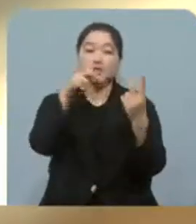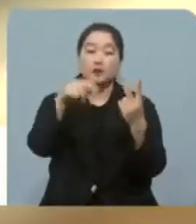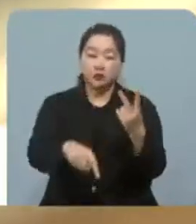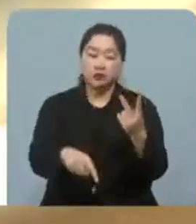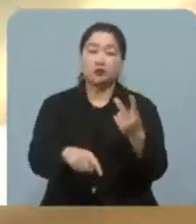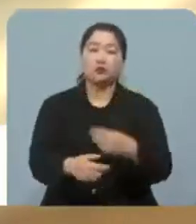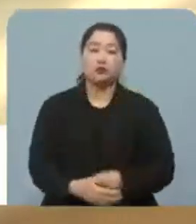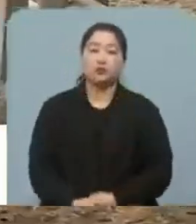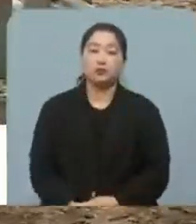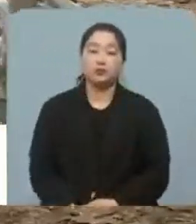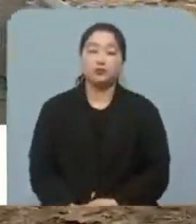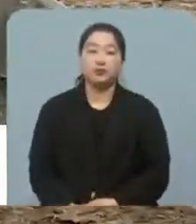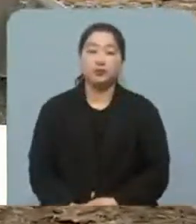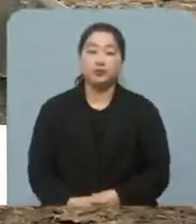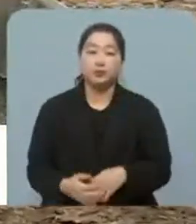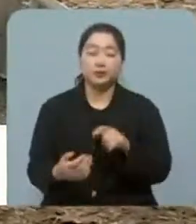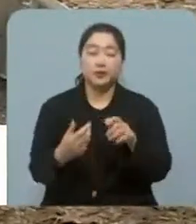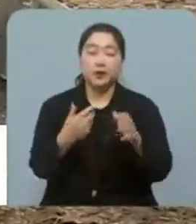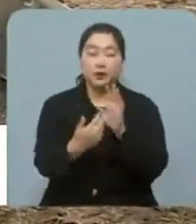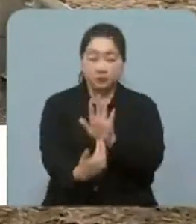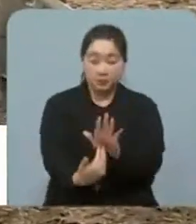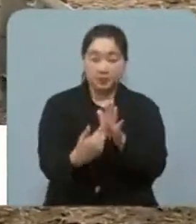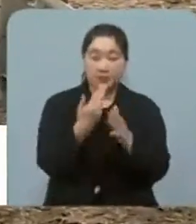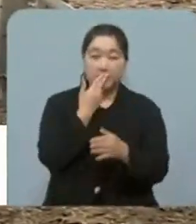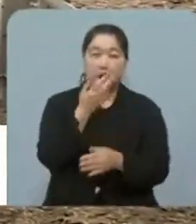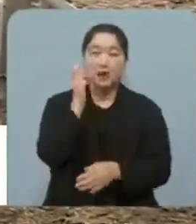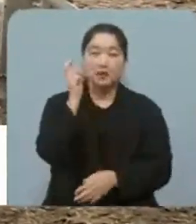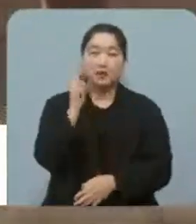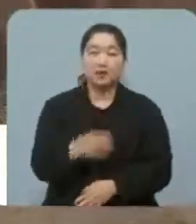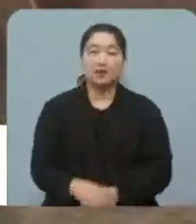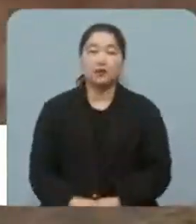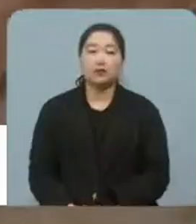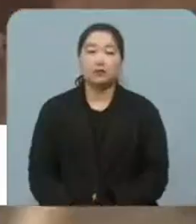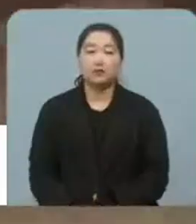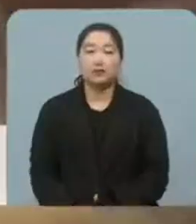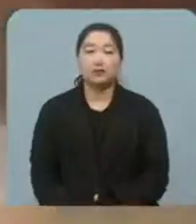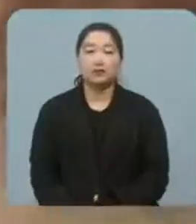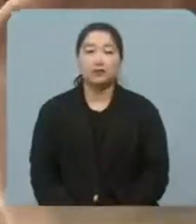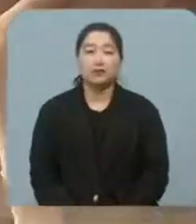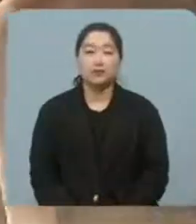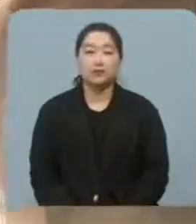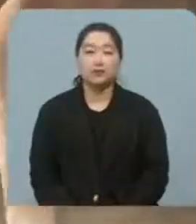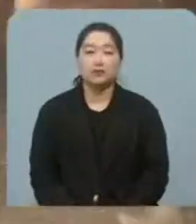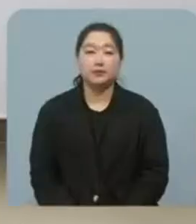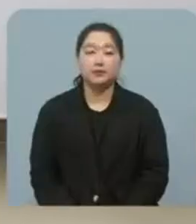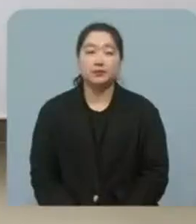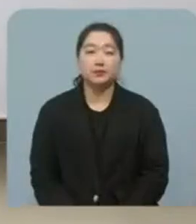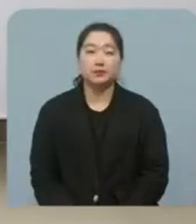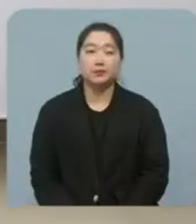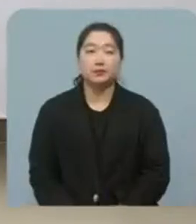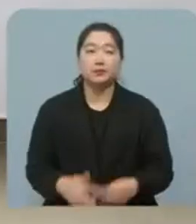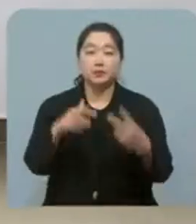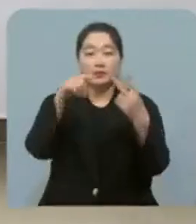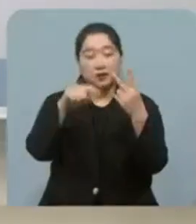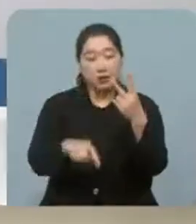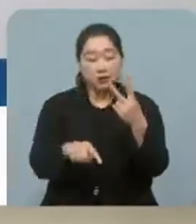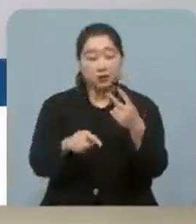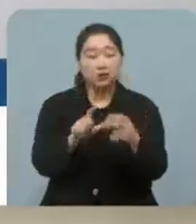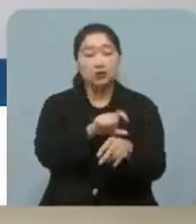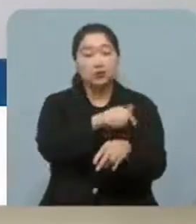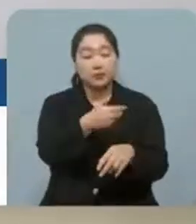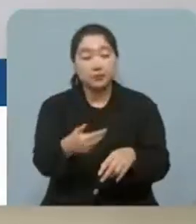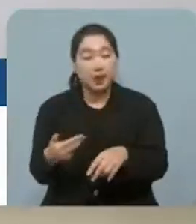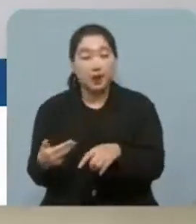2주째가 되는만큼 항체의 형성률도 안정화됐을 것으로 예상되기 때문입니다 2주 정도 지나면